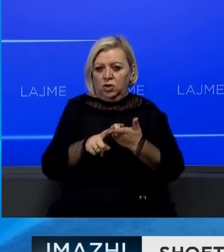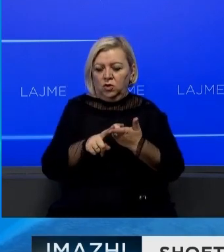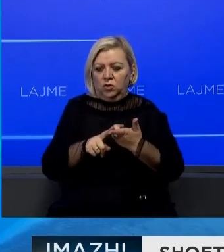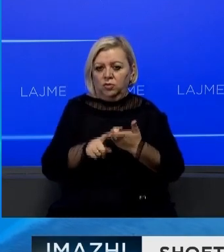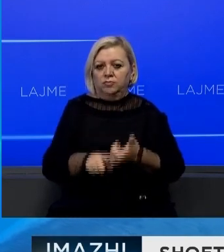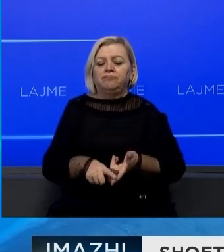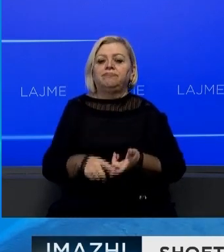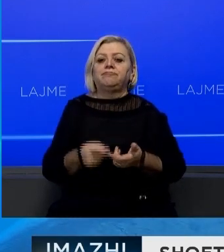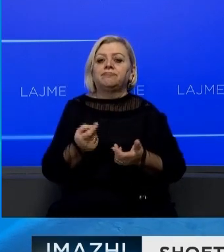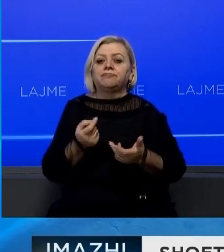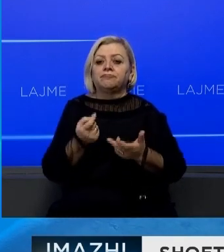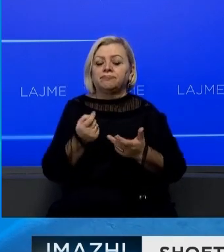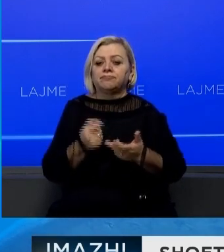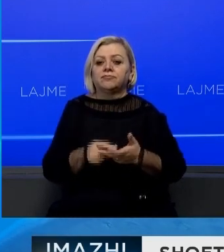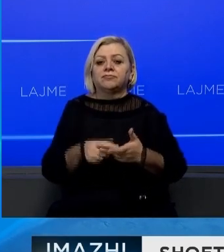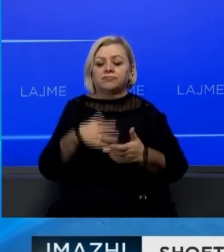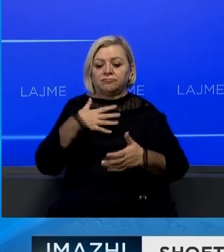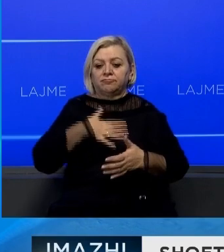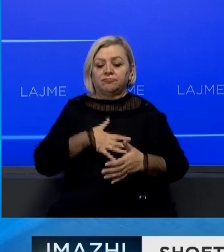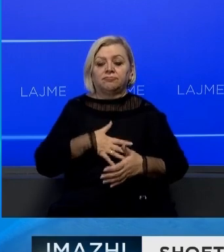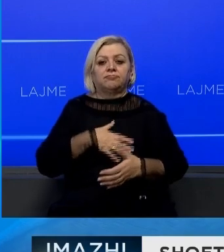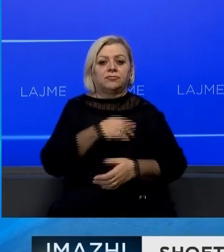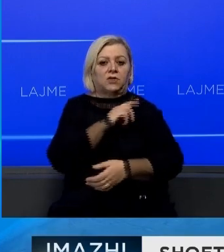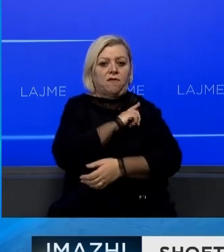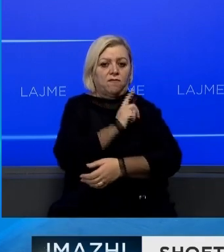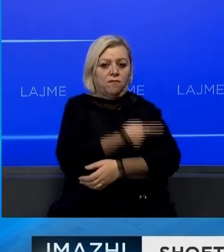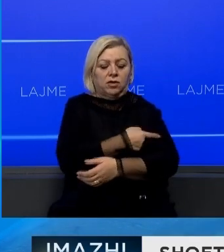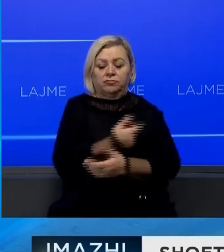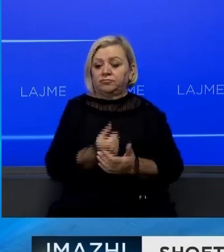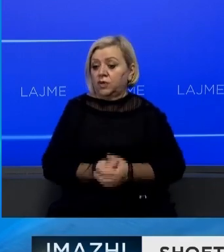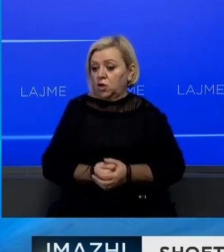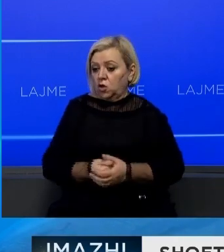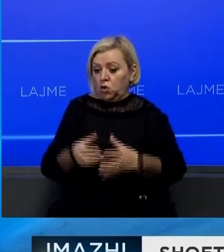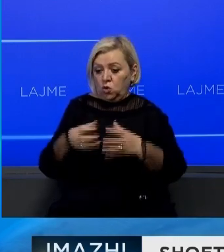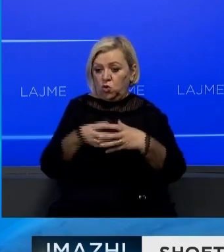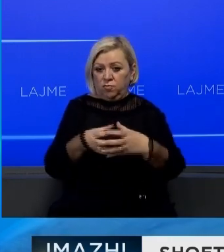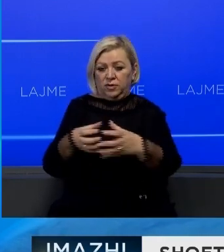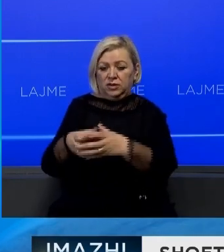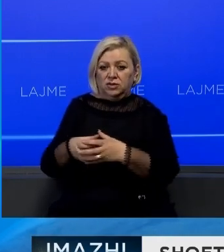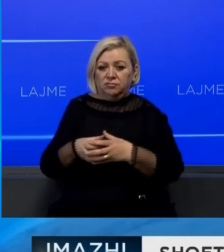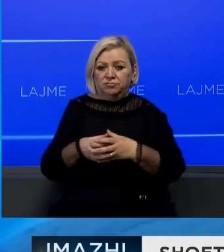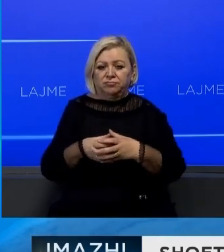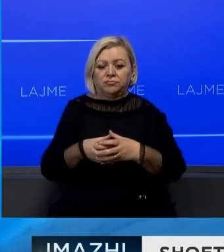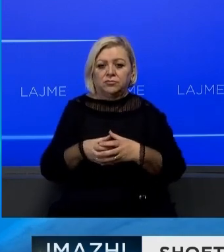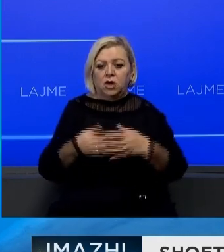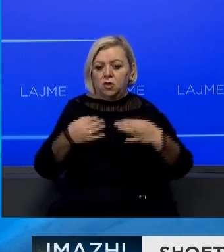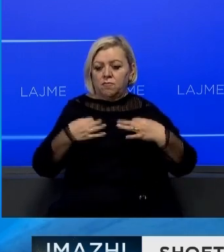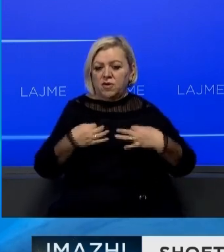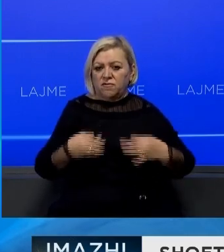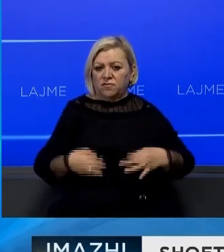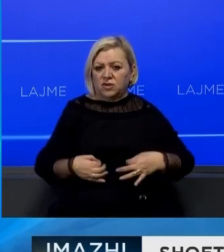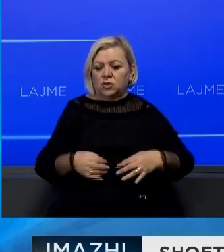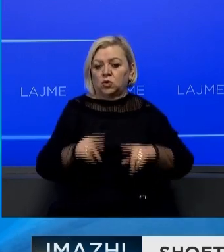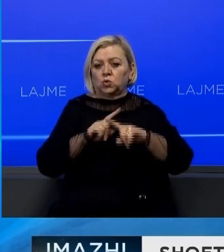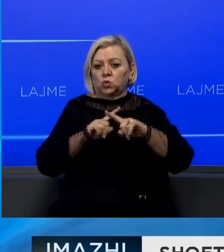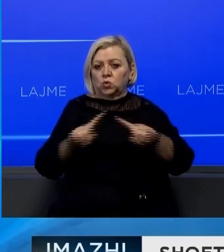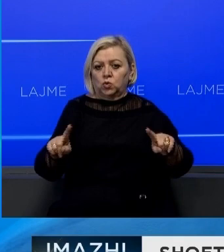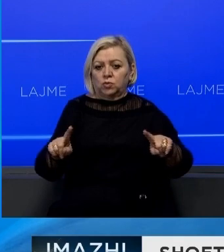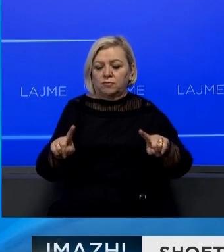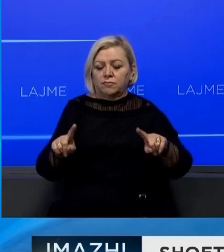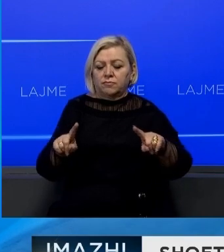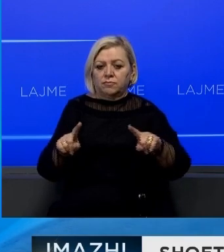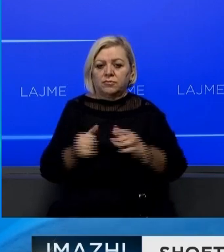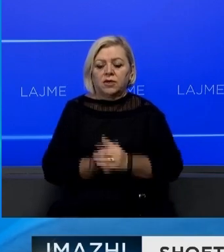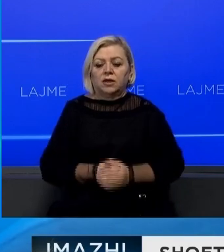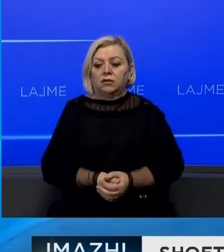të antitrupave në trup të organizmat e ndryshme, mirë po, për kategoritë e ndryshme, për profesionet e ndryshme, edhe për